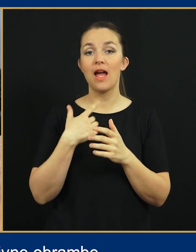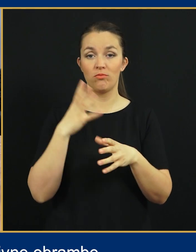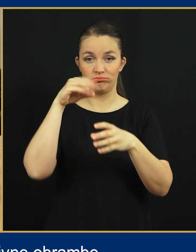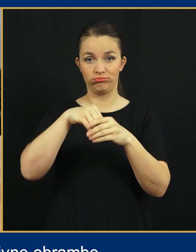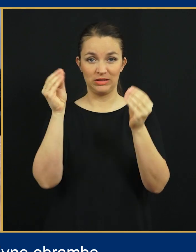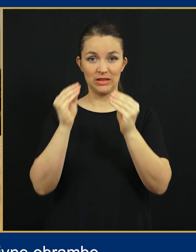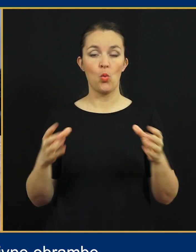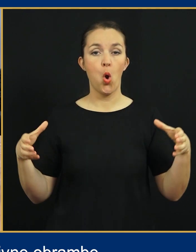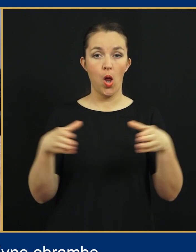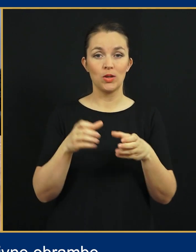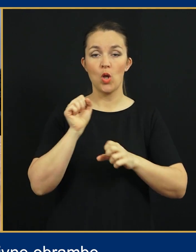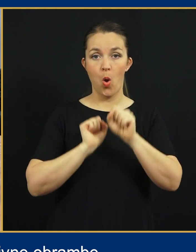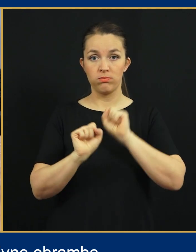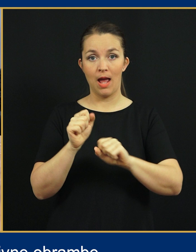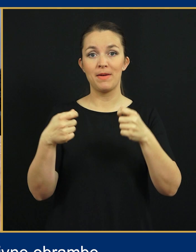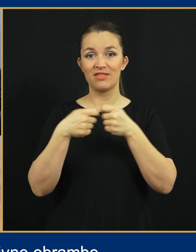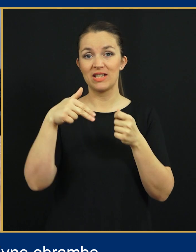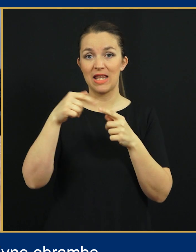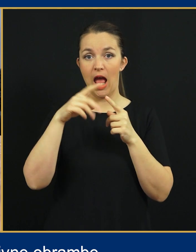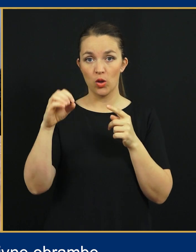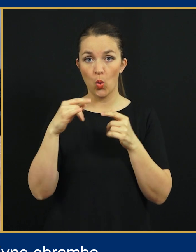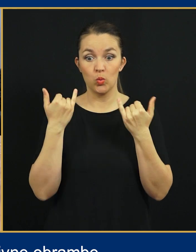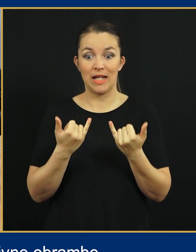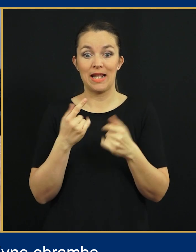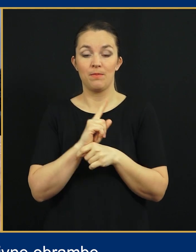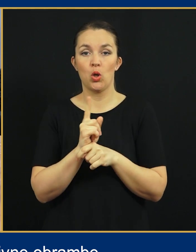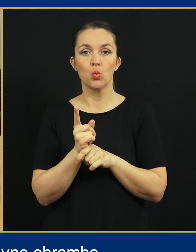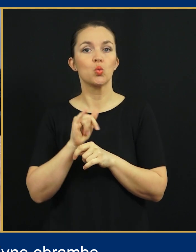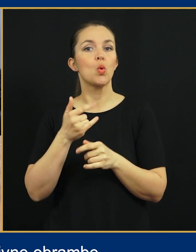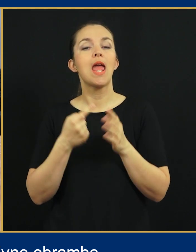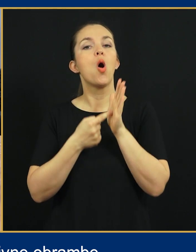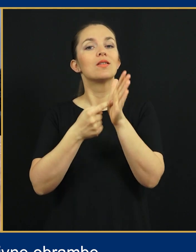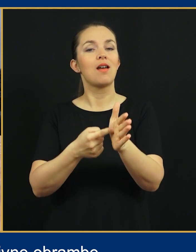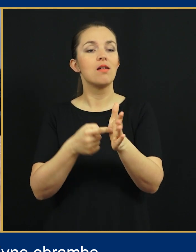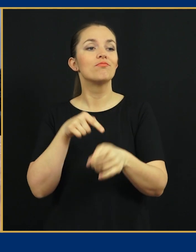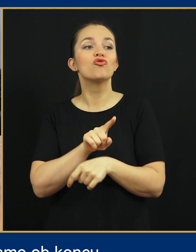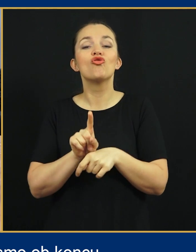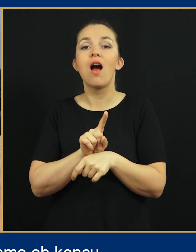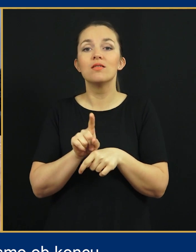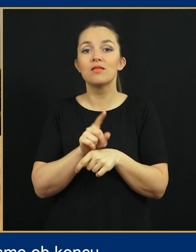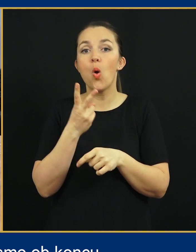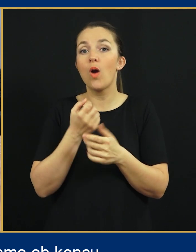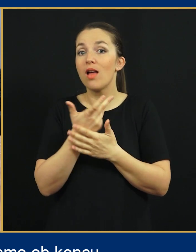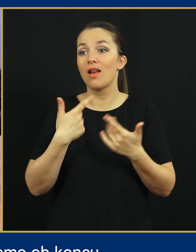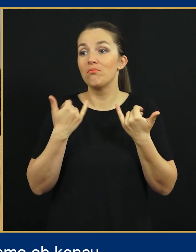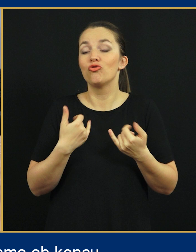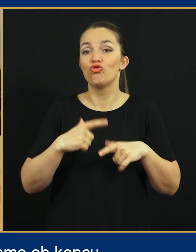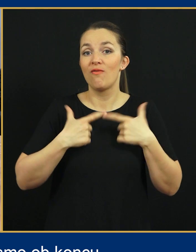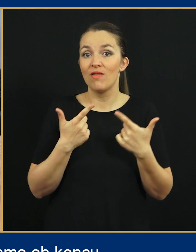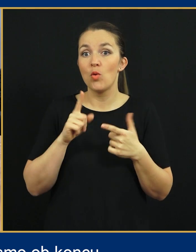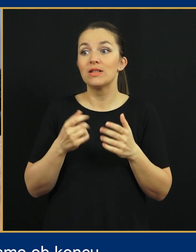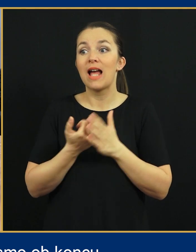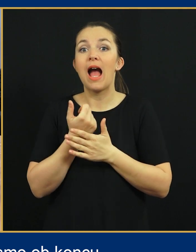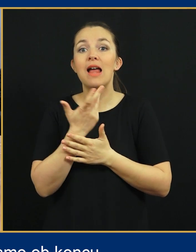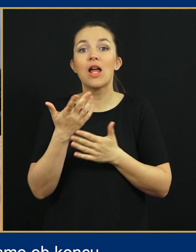sistem kolektivne obrambe Zveze NATO v sedanjem trenutku je odraz časa, v katerem živimo in za katerega smo